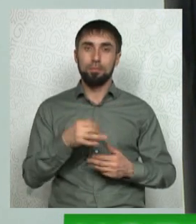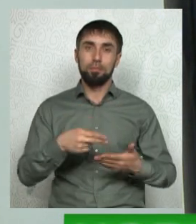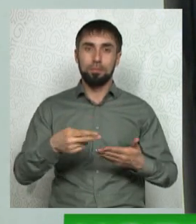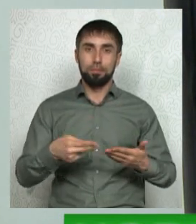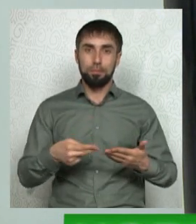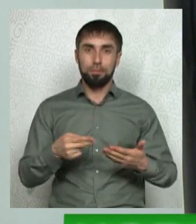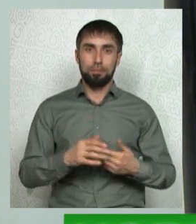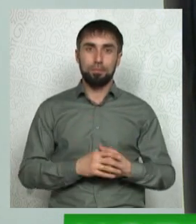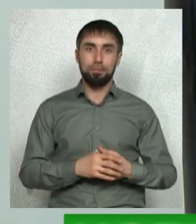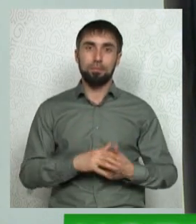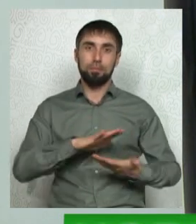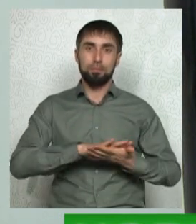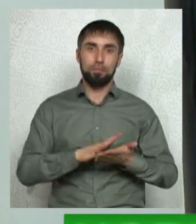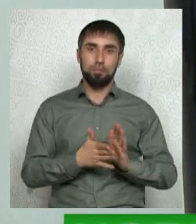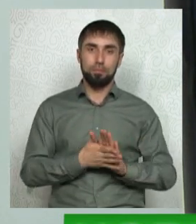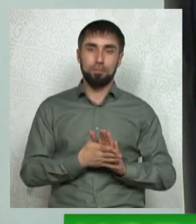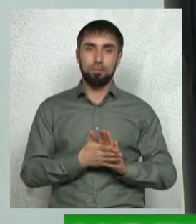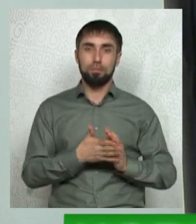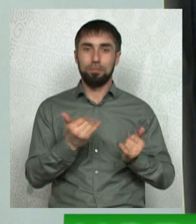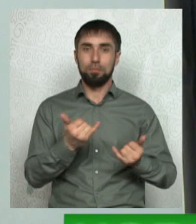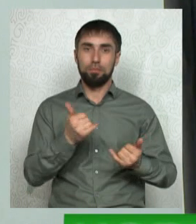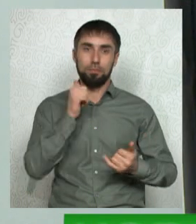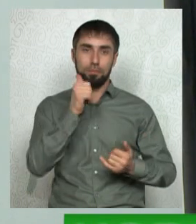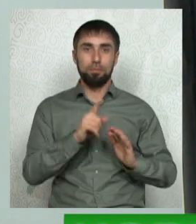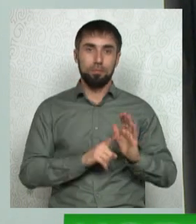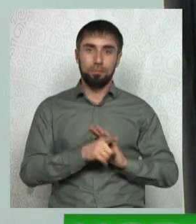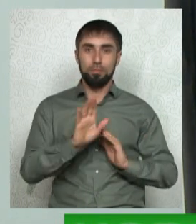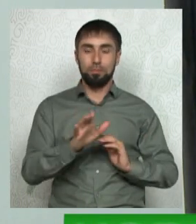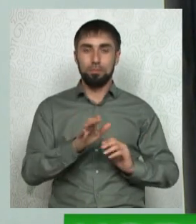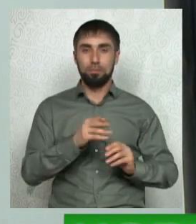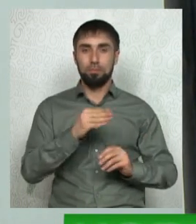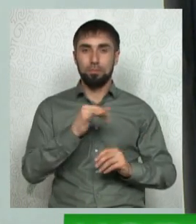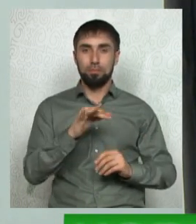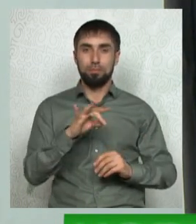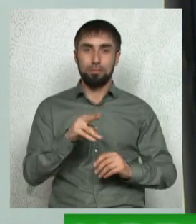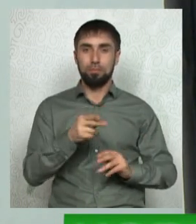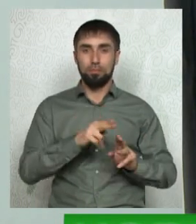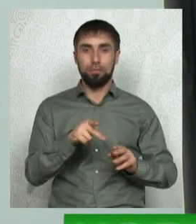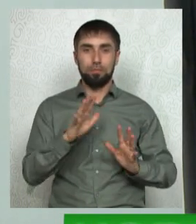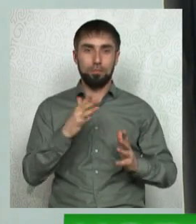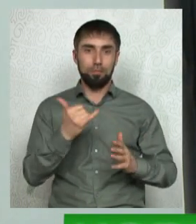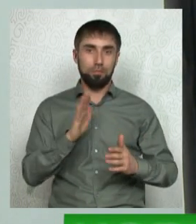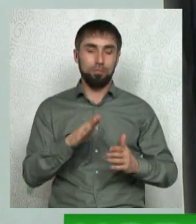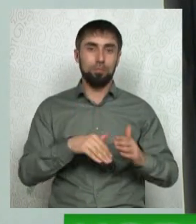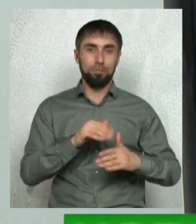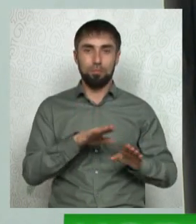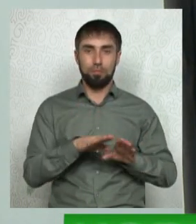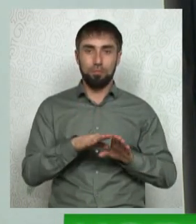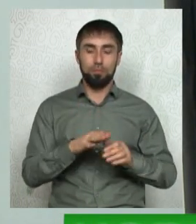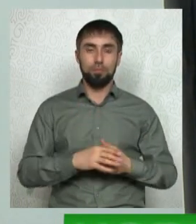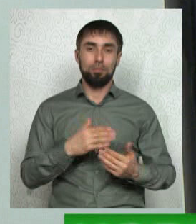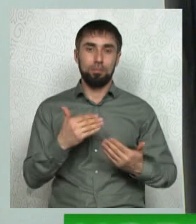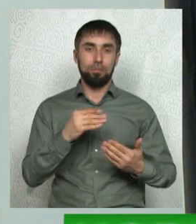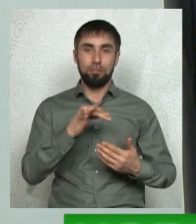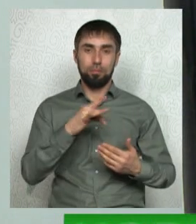заключены договора, буквально сегодня-завтра начнут поставки жидкого кислорода. То есть ситуация сейчас будет стабильна относительно. То